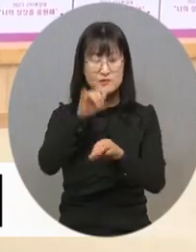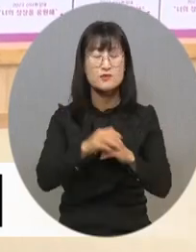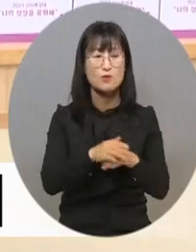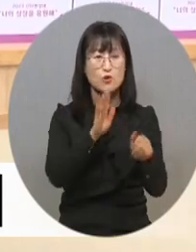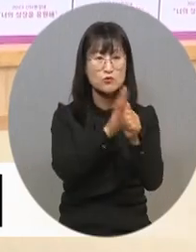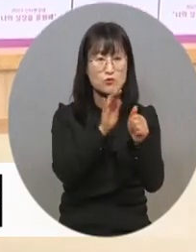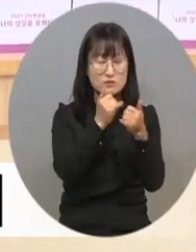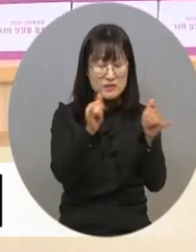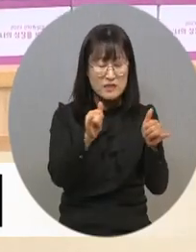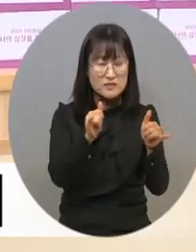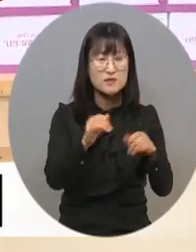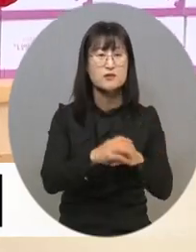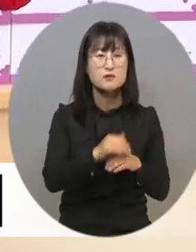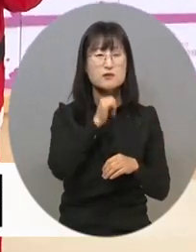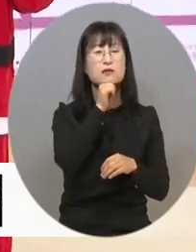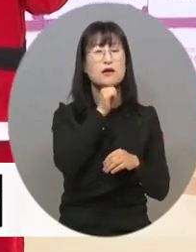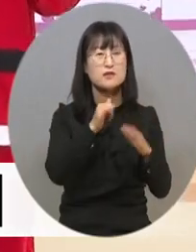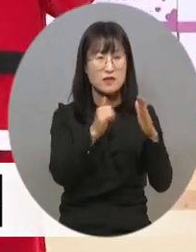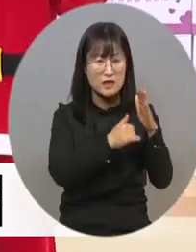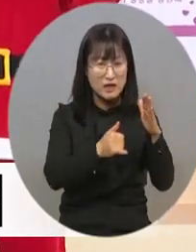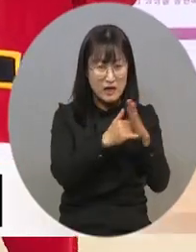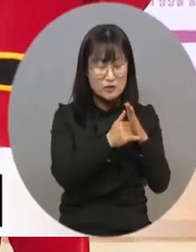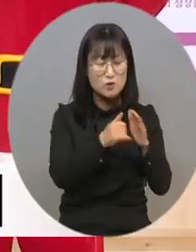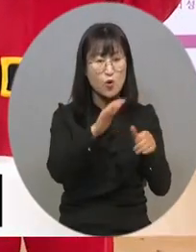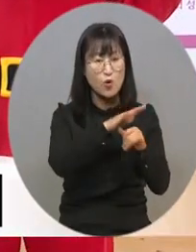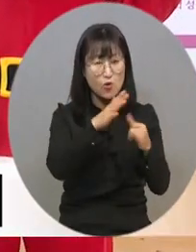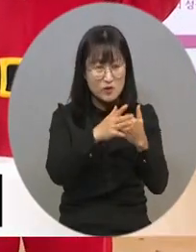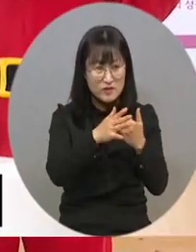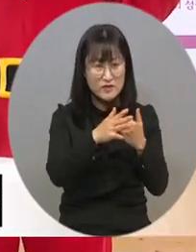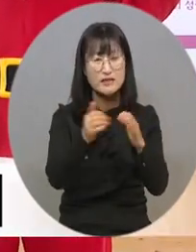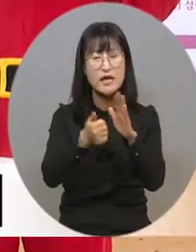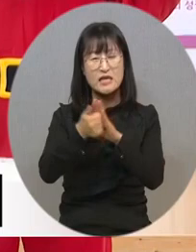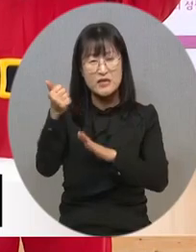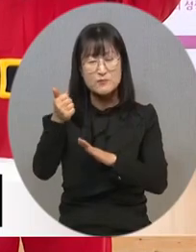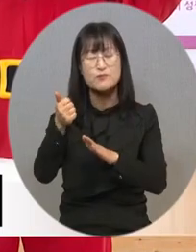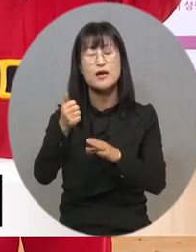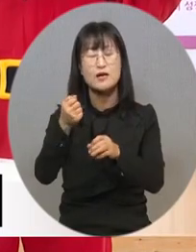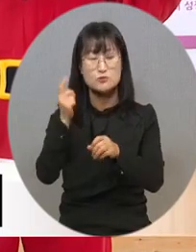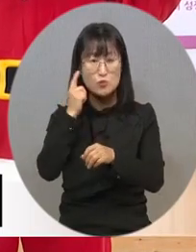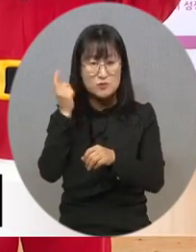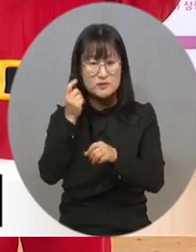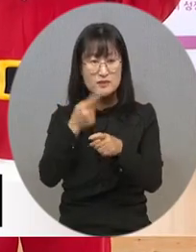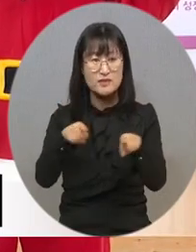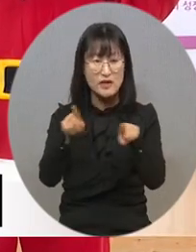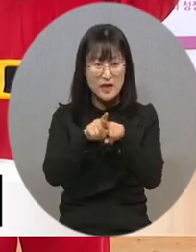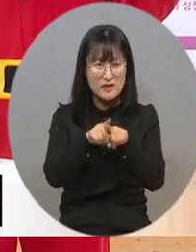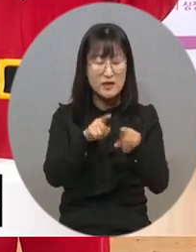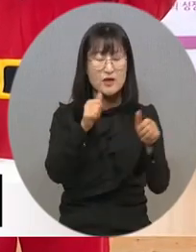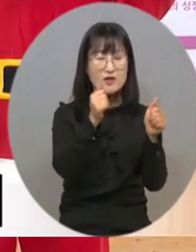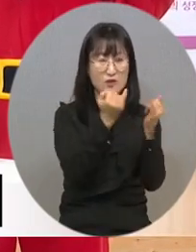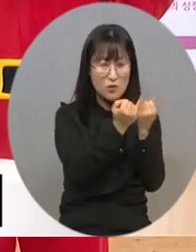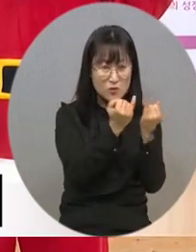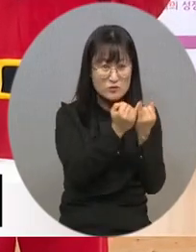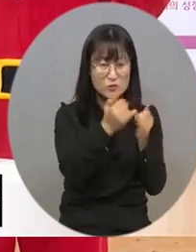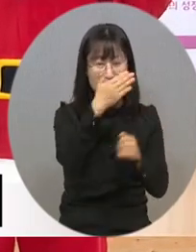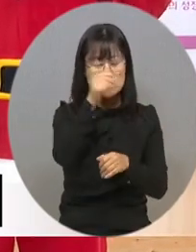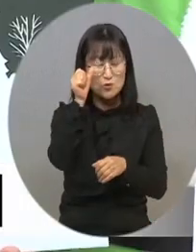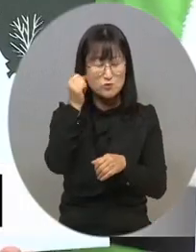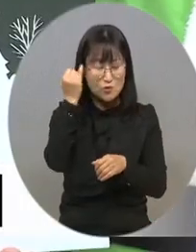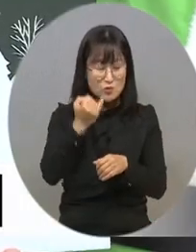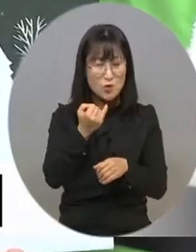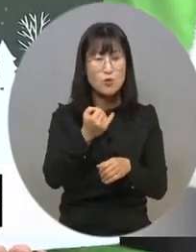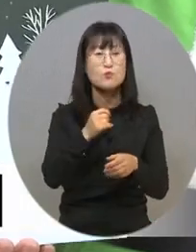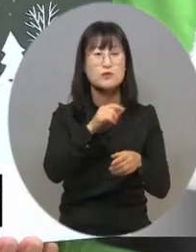저소득 과정 아이들의 산타가 되어 희망을 담은 메시지와 함께 여성 청소년 필수 용품을 직접 포장해